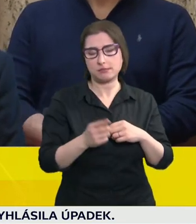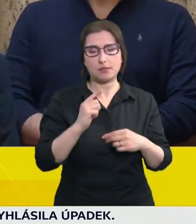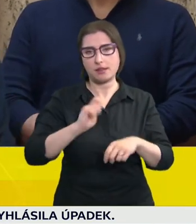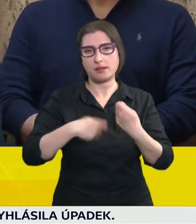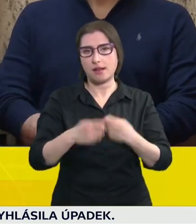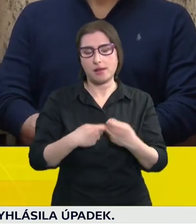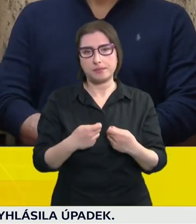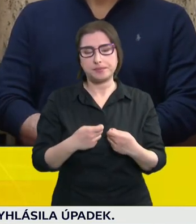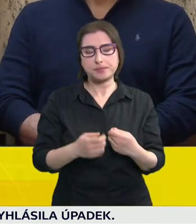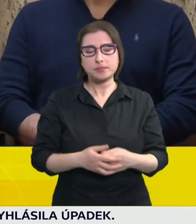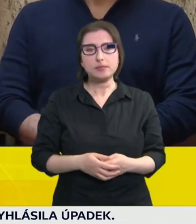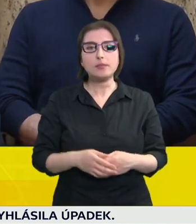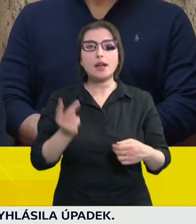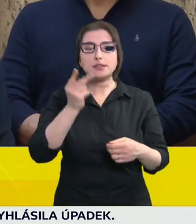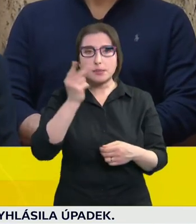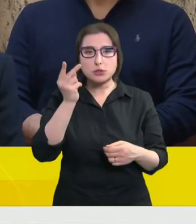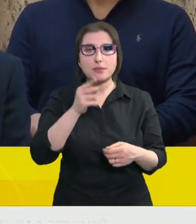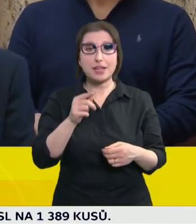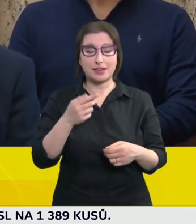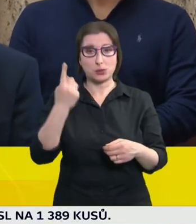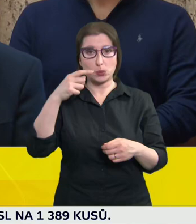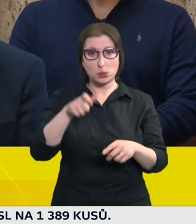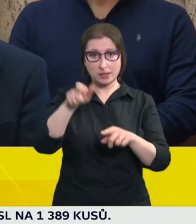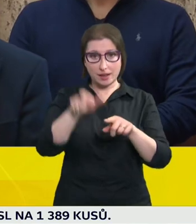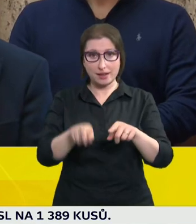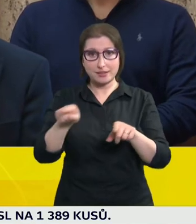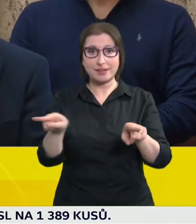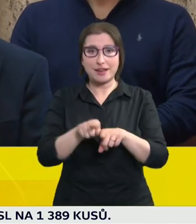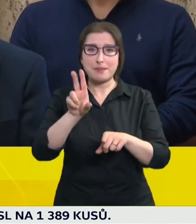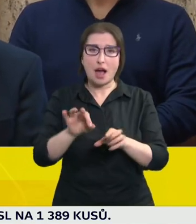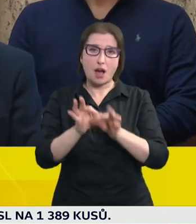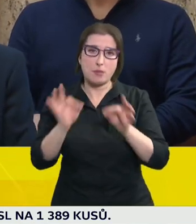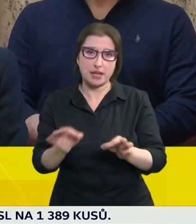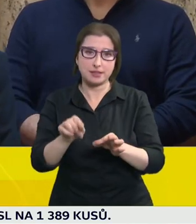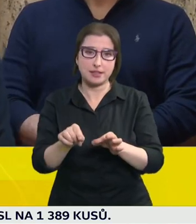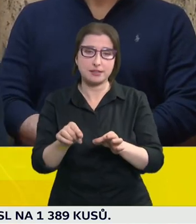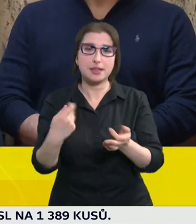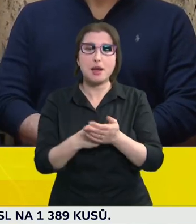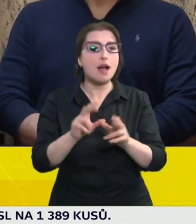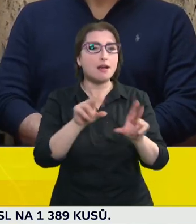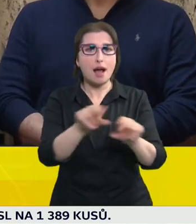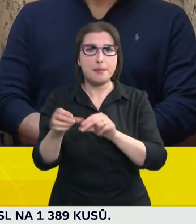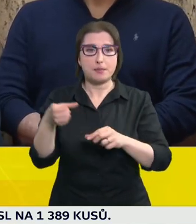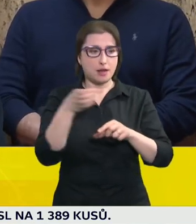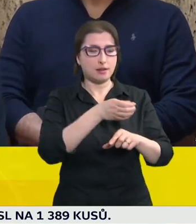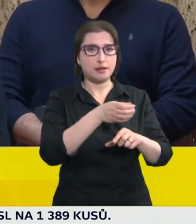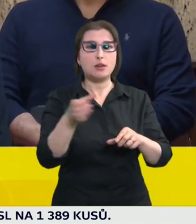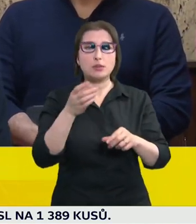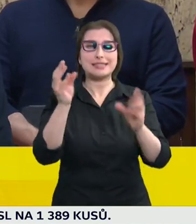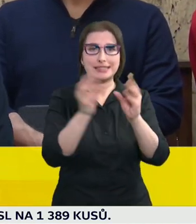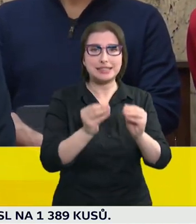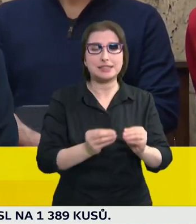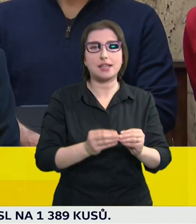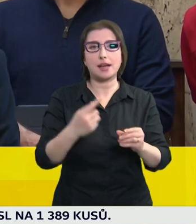jak si jejich využití je relativně velmi omezené, čili ten systém jak si a ta jeho výkonnost